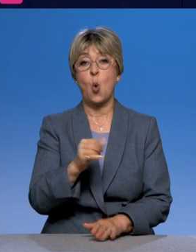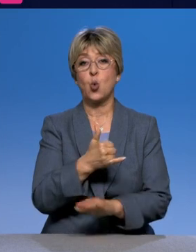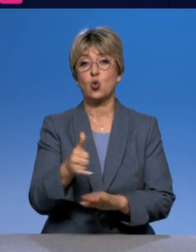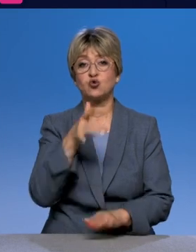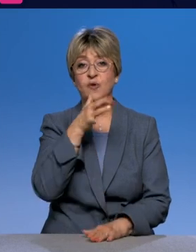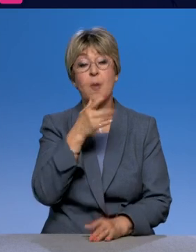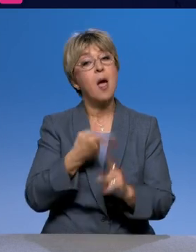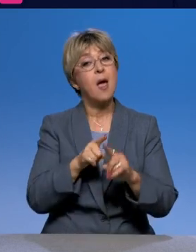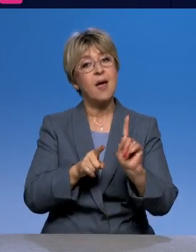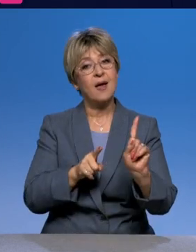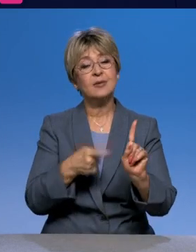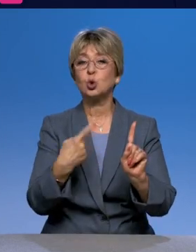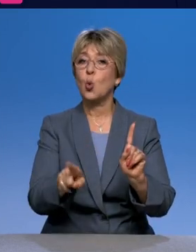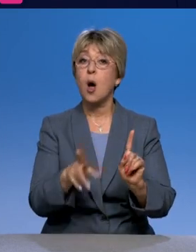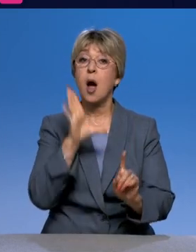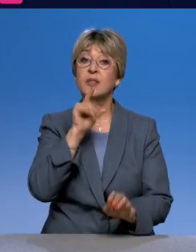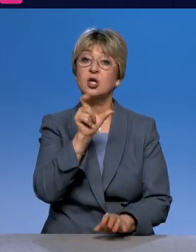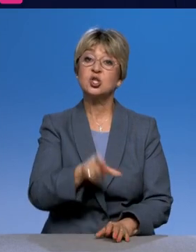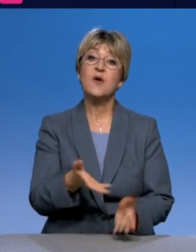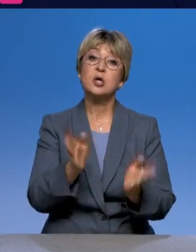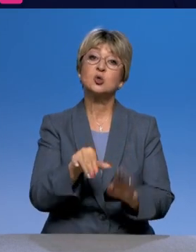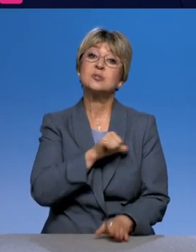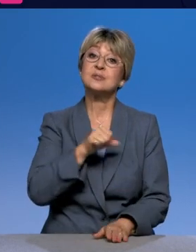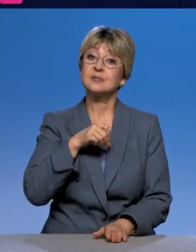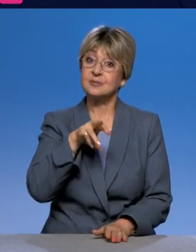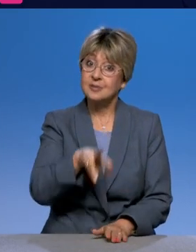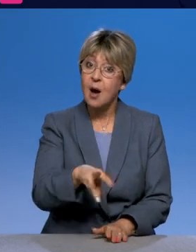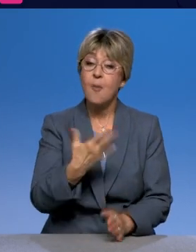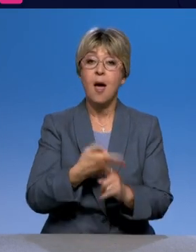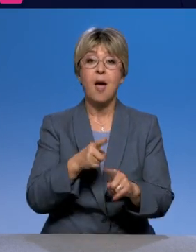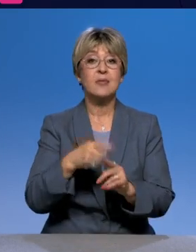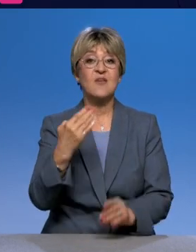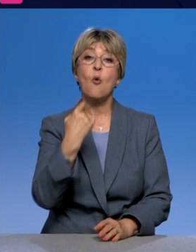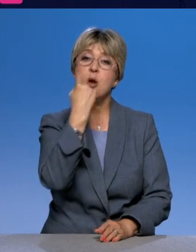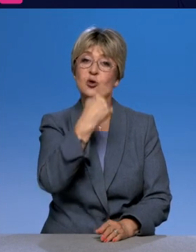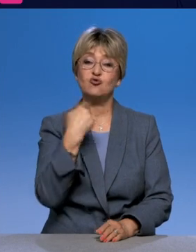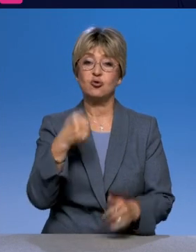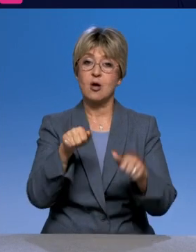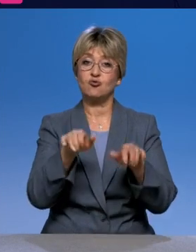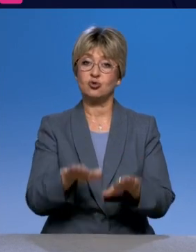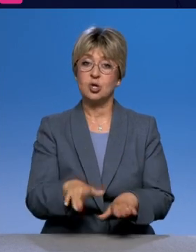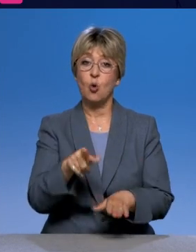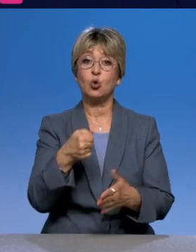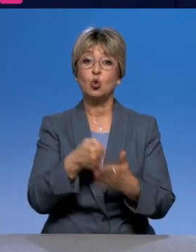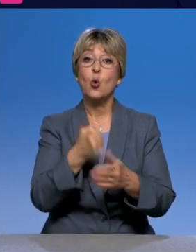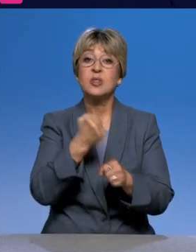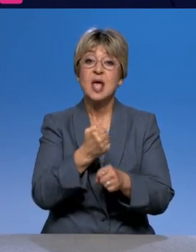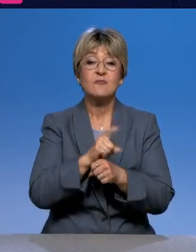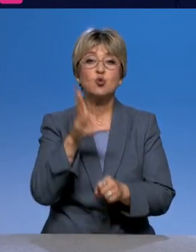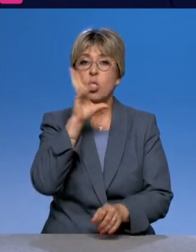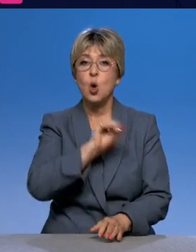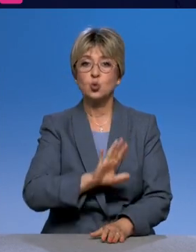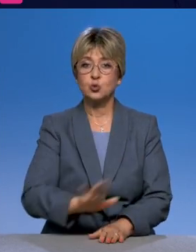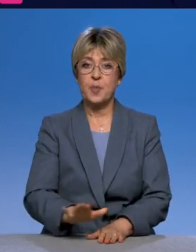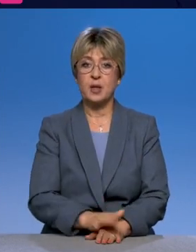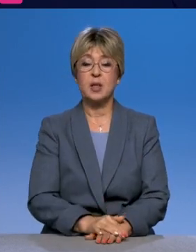другое. Когда человек остается сам, это его личное решение, да, и он просто доделывает то, что он не делал тогда. То есть это